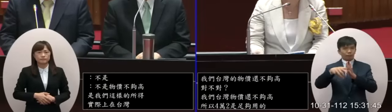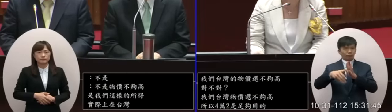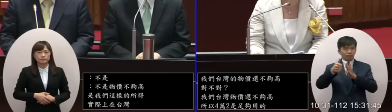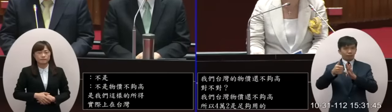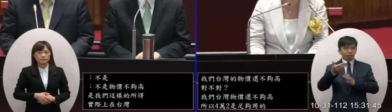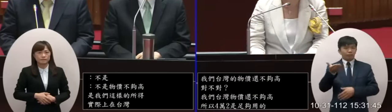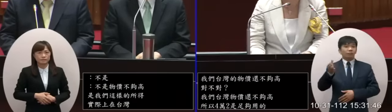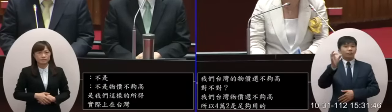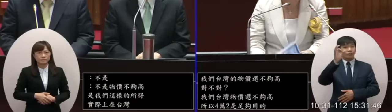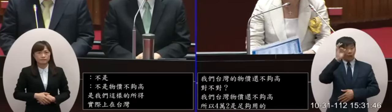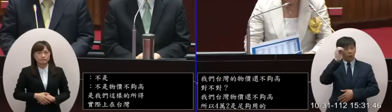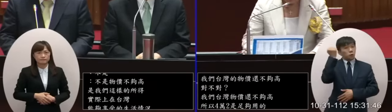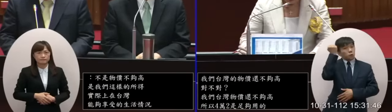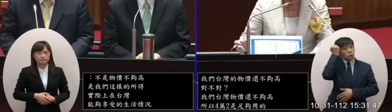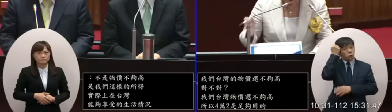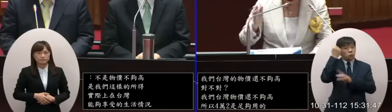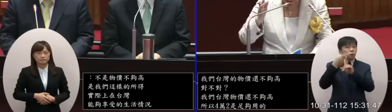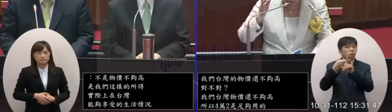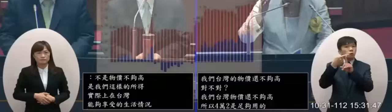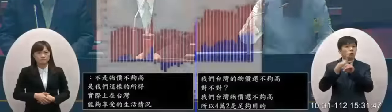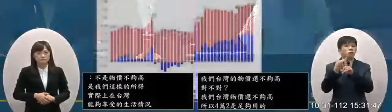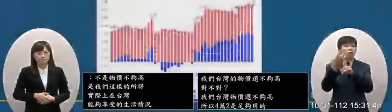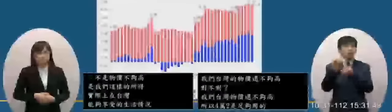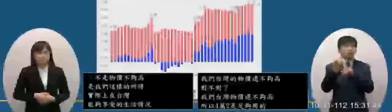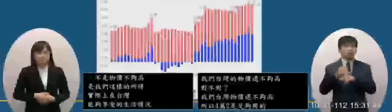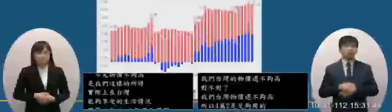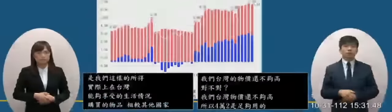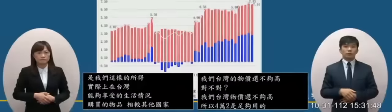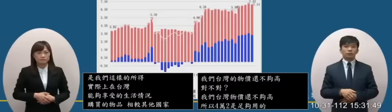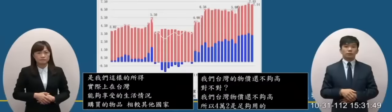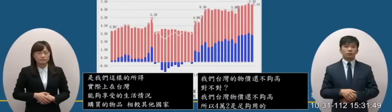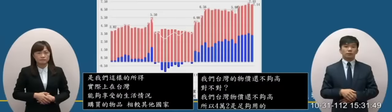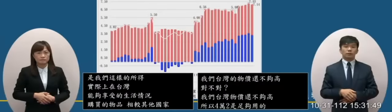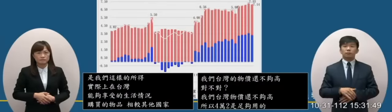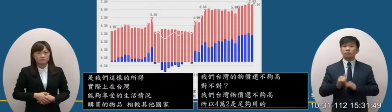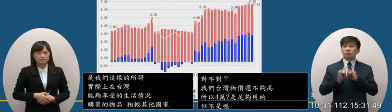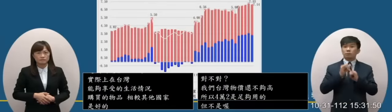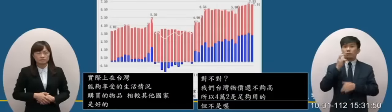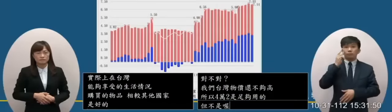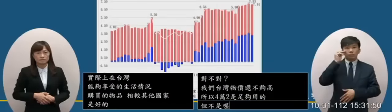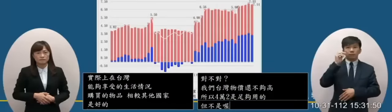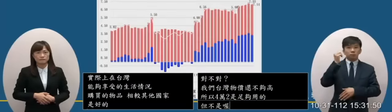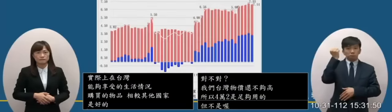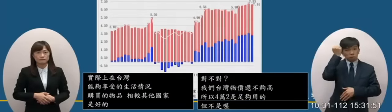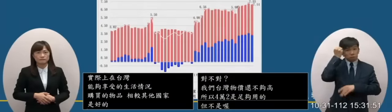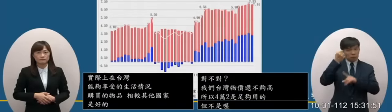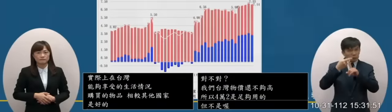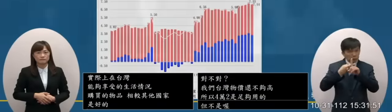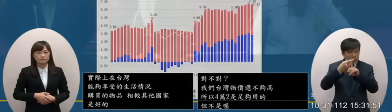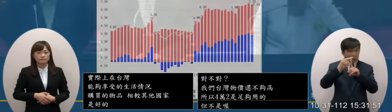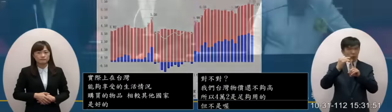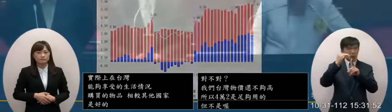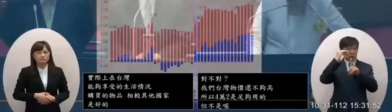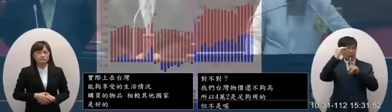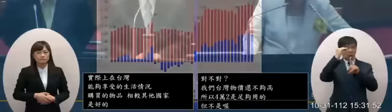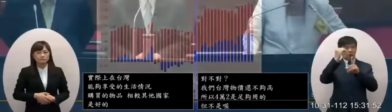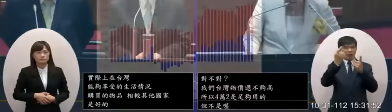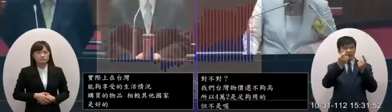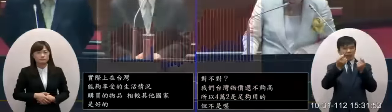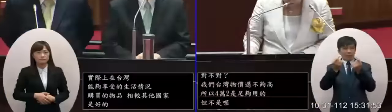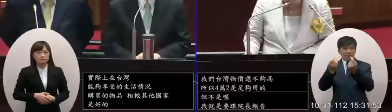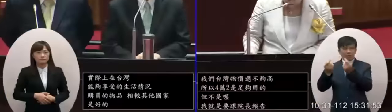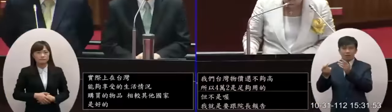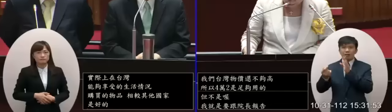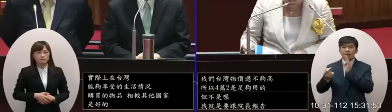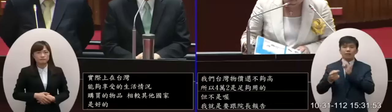下你的痛苦指数。我们的痛苦指数呢，我们的痛苦指数呢是居高不下呀。我们